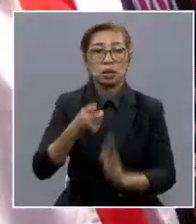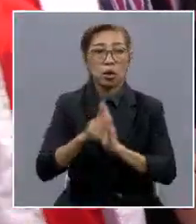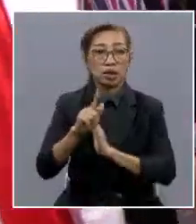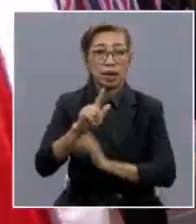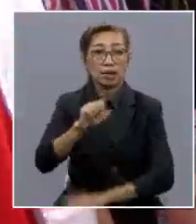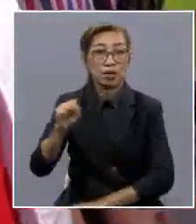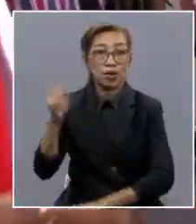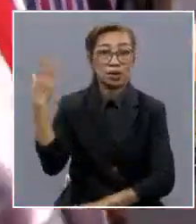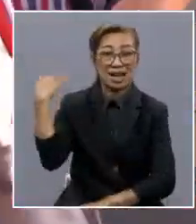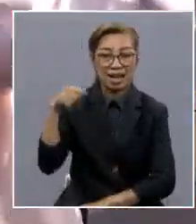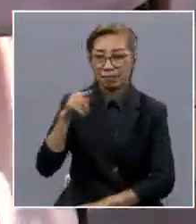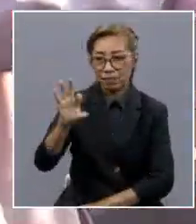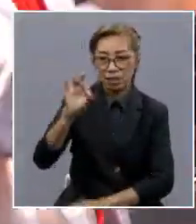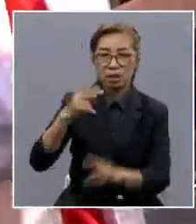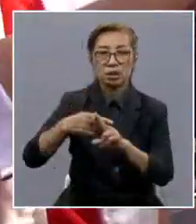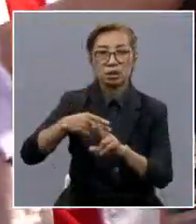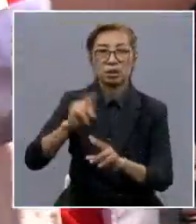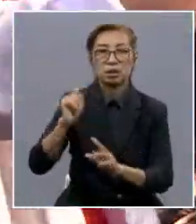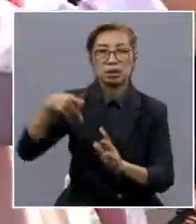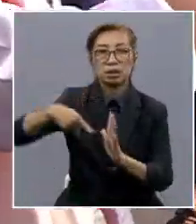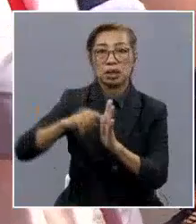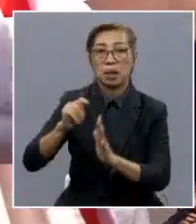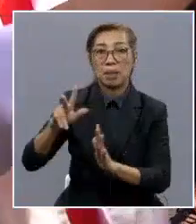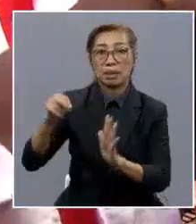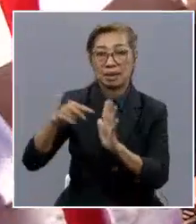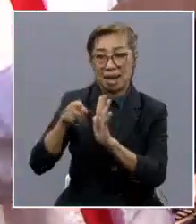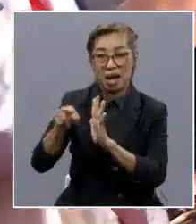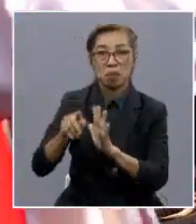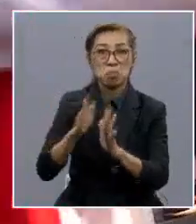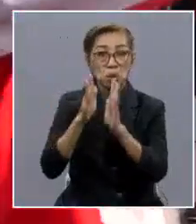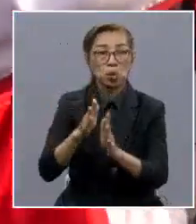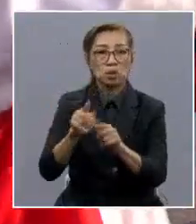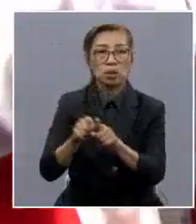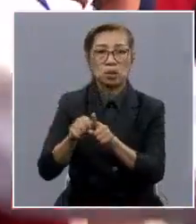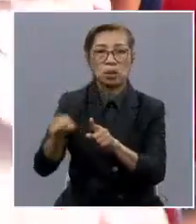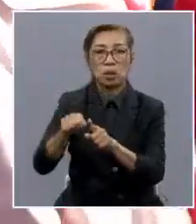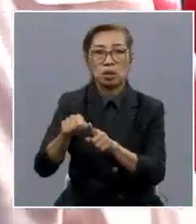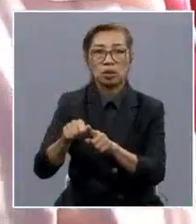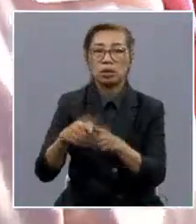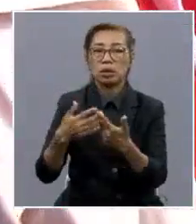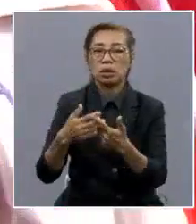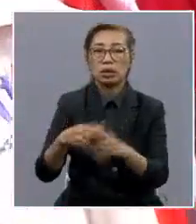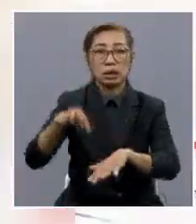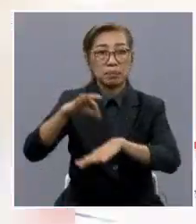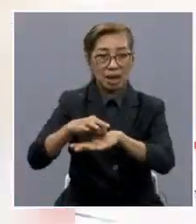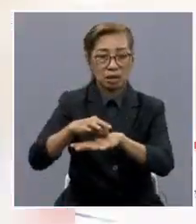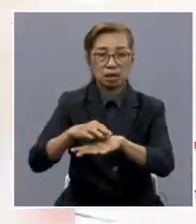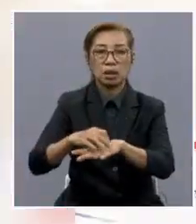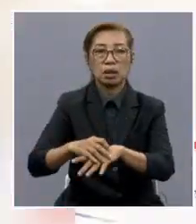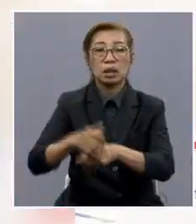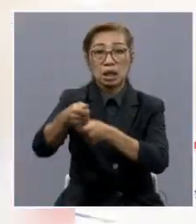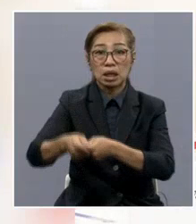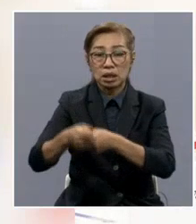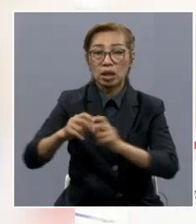จะส่งคนสนิทอย่างคุณพัฒนานุศรีอันอดีตเกษตรกรอดีตเกษตรและสหกรณ์จังหวัดขอนแก่นสวมเสื้อเ